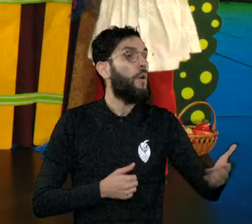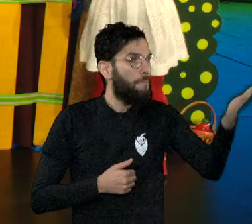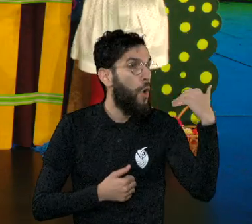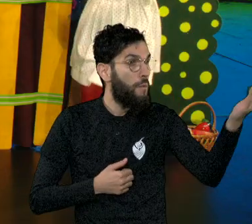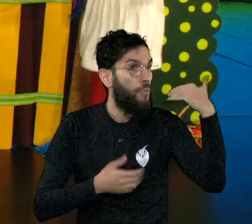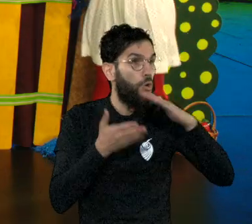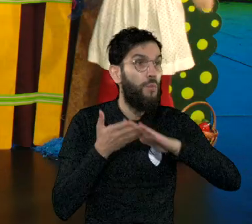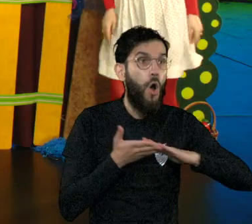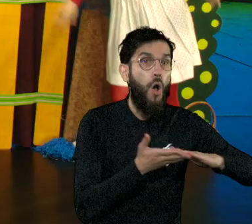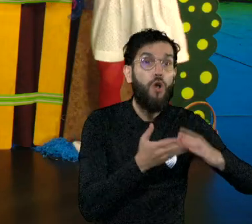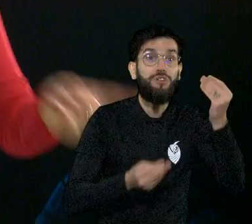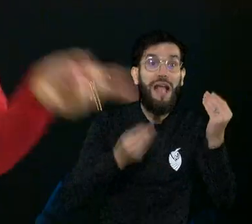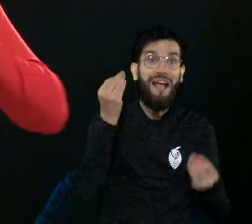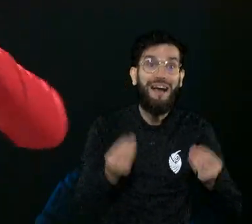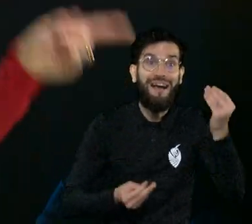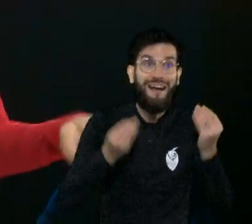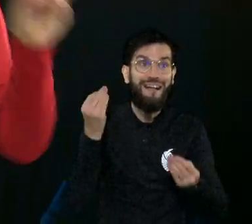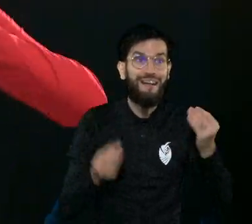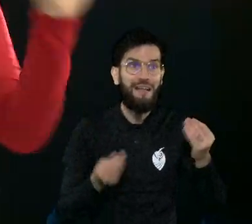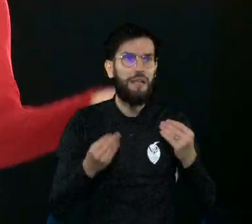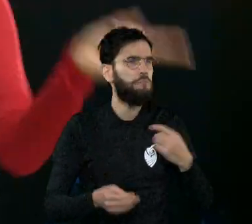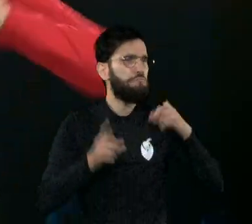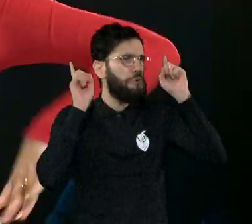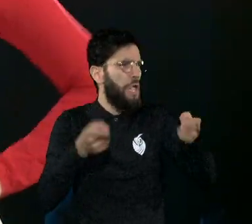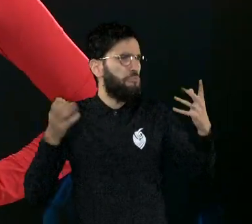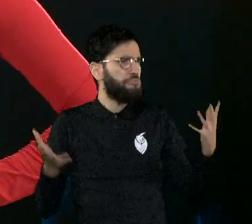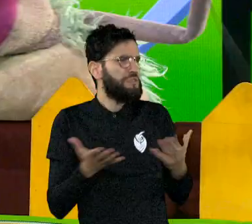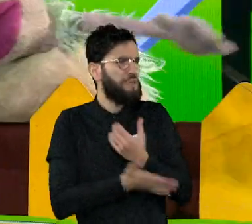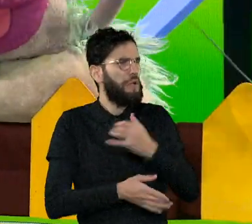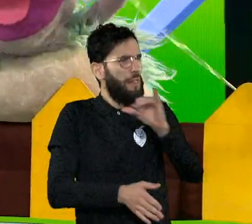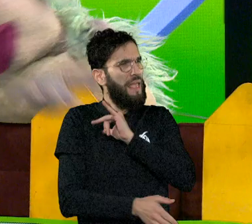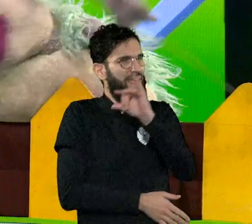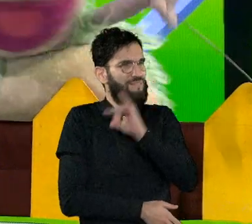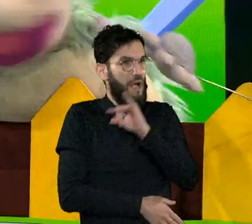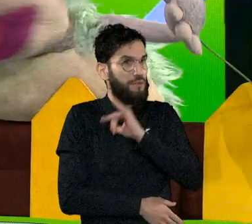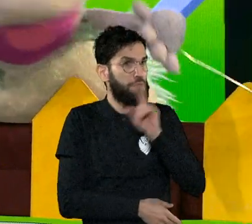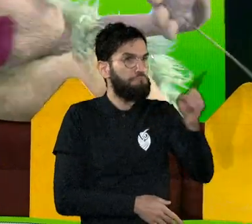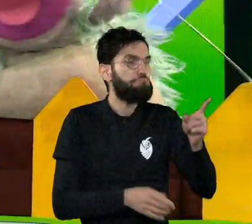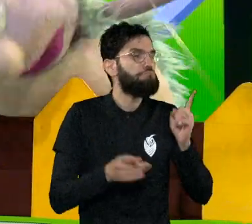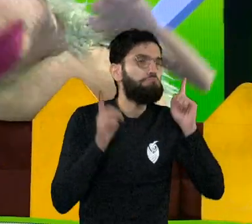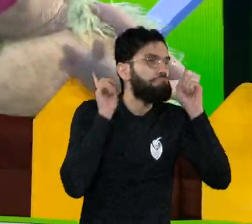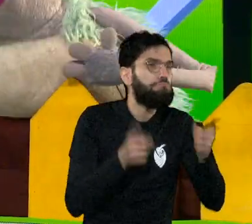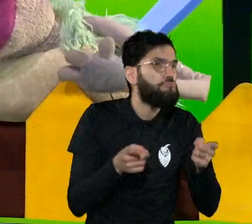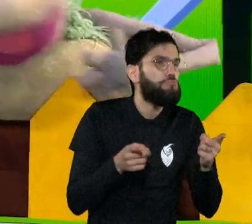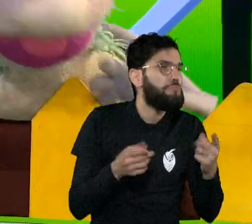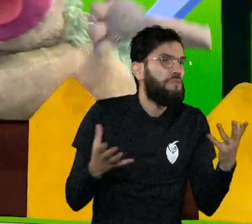nami zahrať. Nejde o to vyhrať. Neboj sa aj